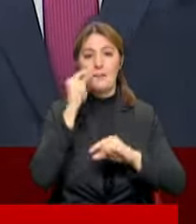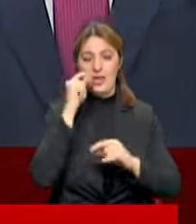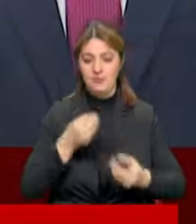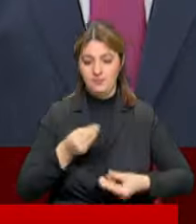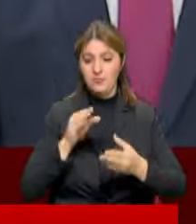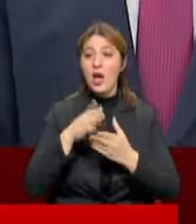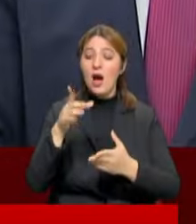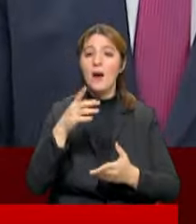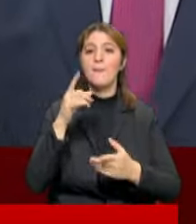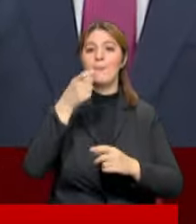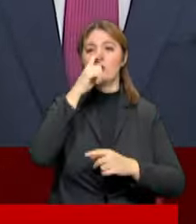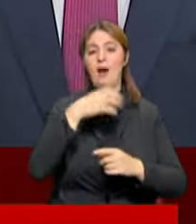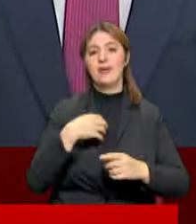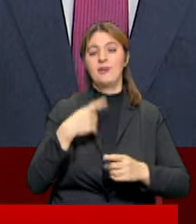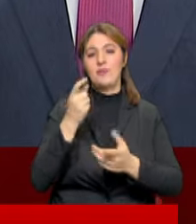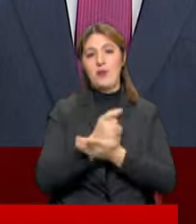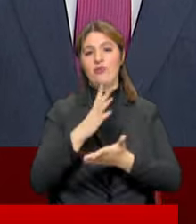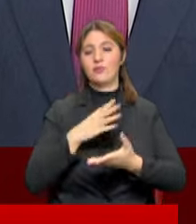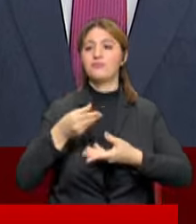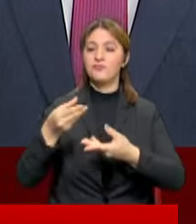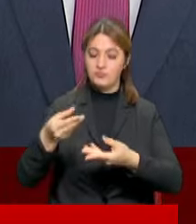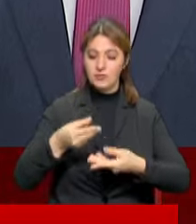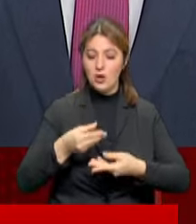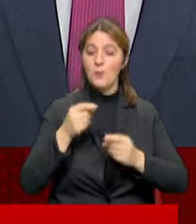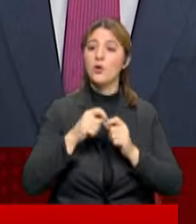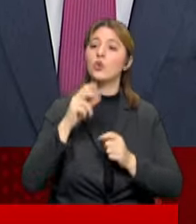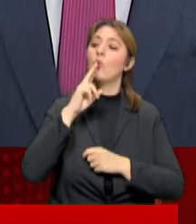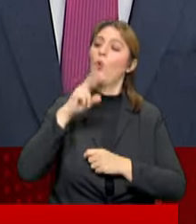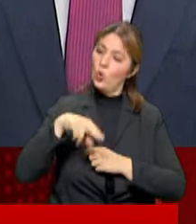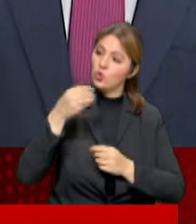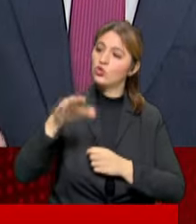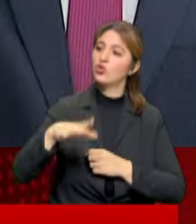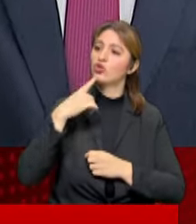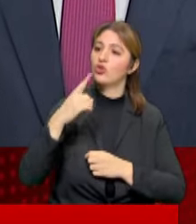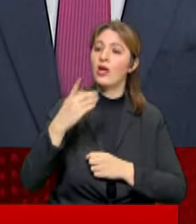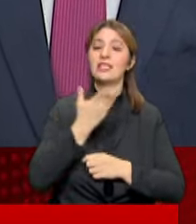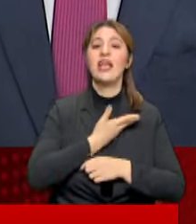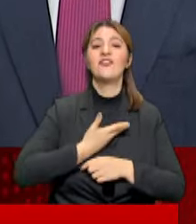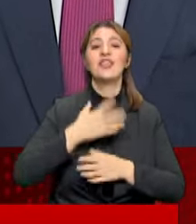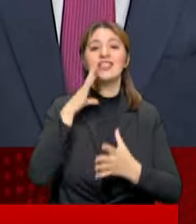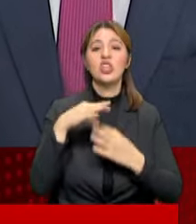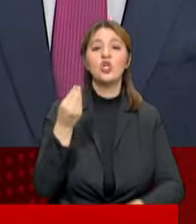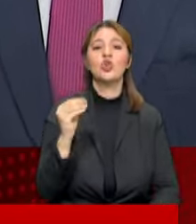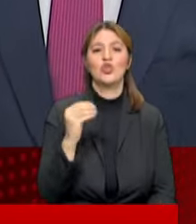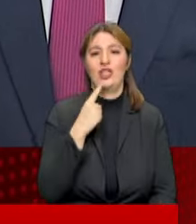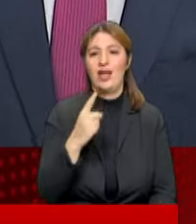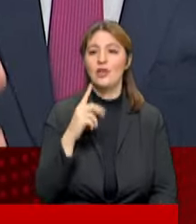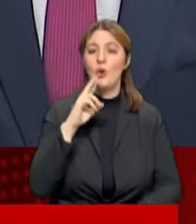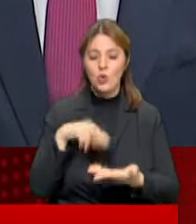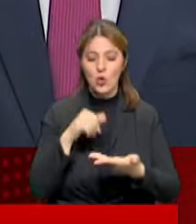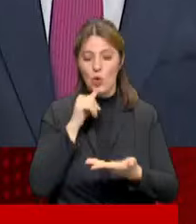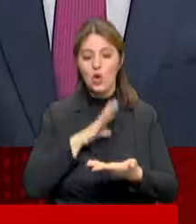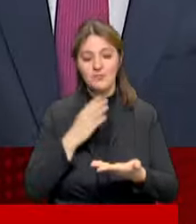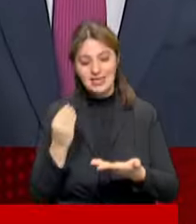paşam annenizden bir mektup geldi Boz'a bakıyor Bozok oku Çocuk diyor sevdiği insanlara çocuk der bozuk mektubu okuyor